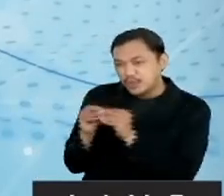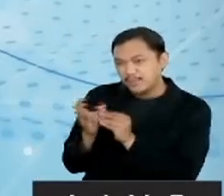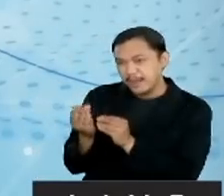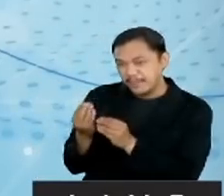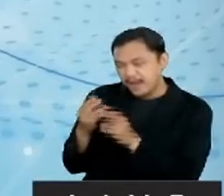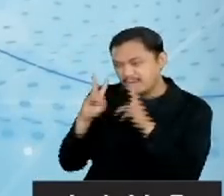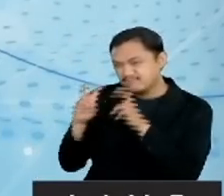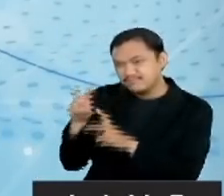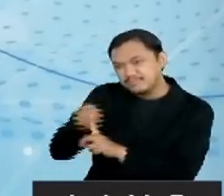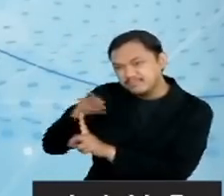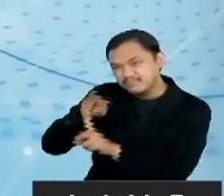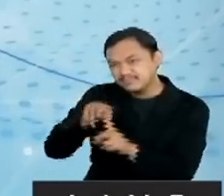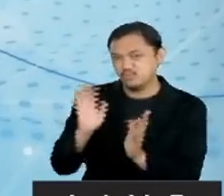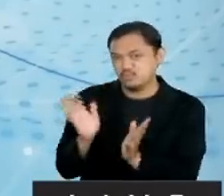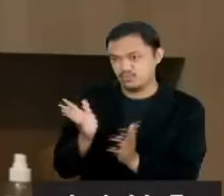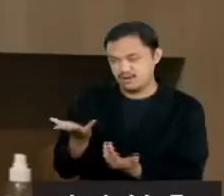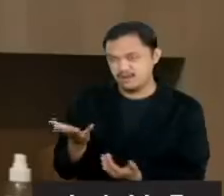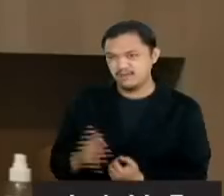Sejak